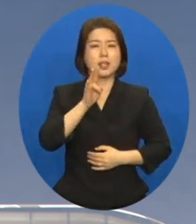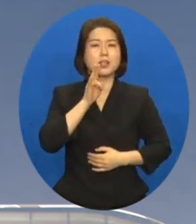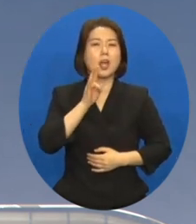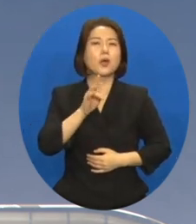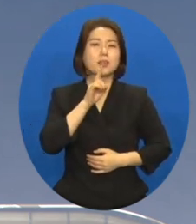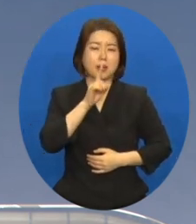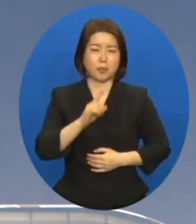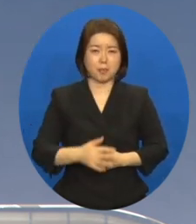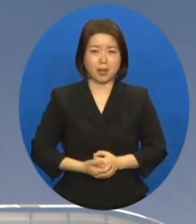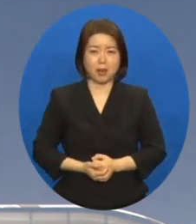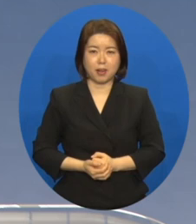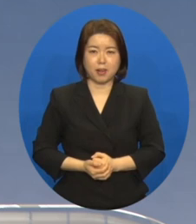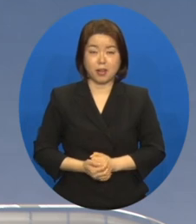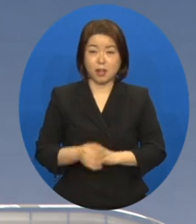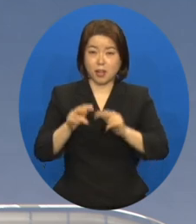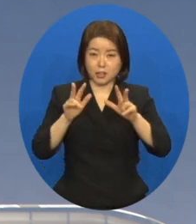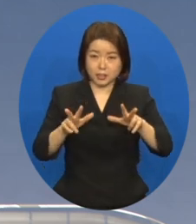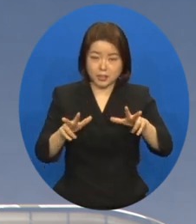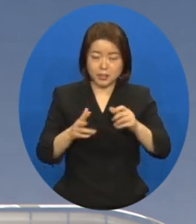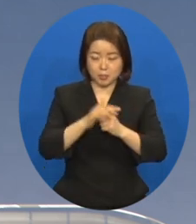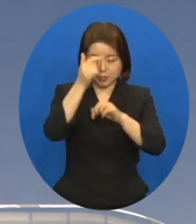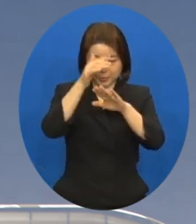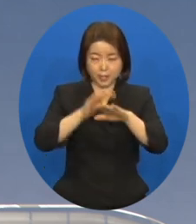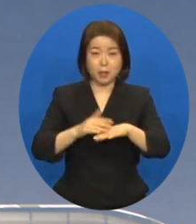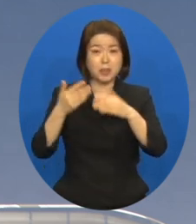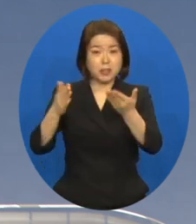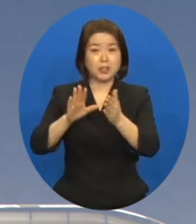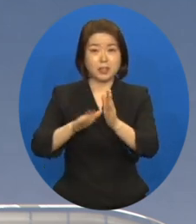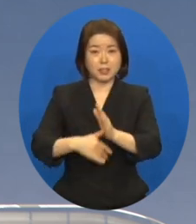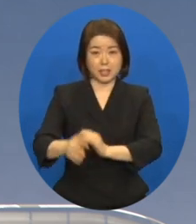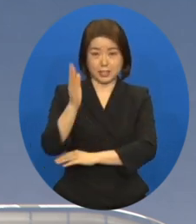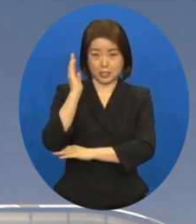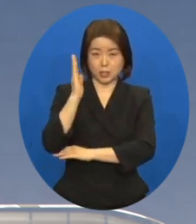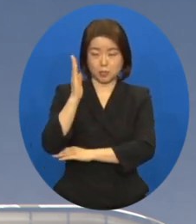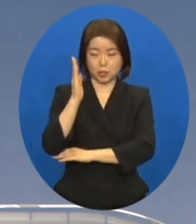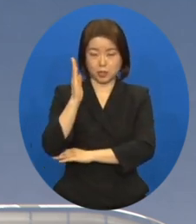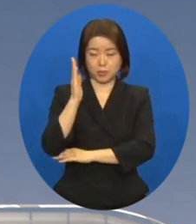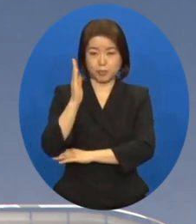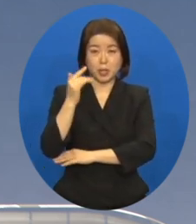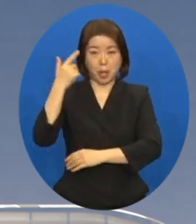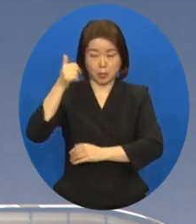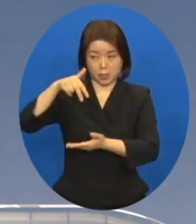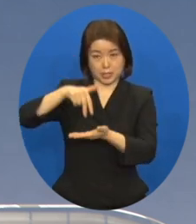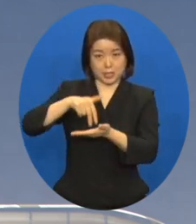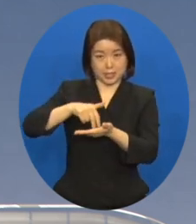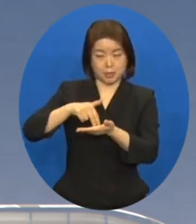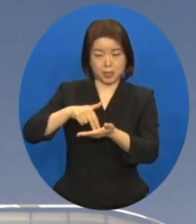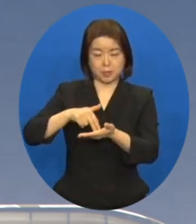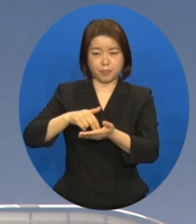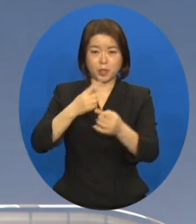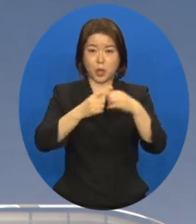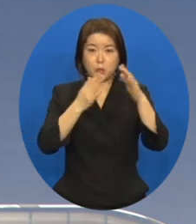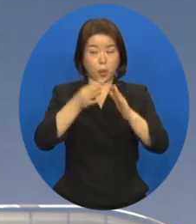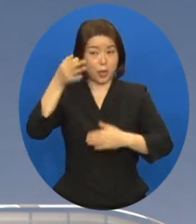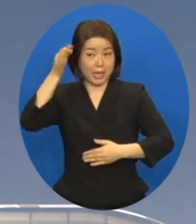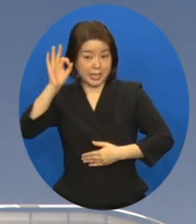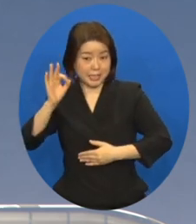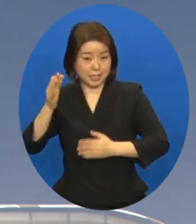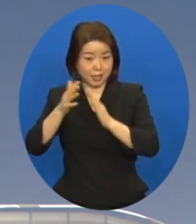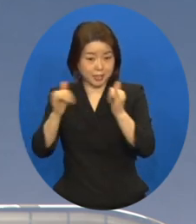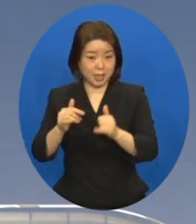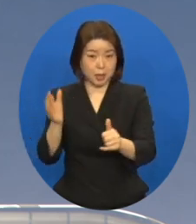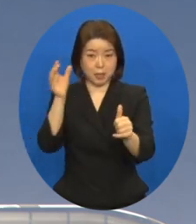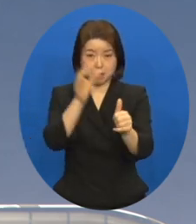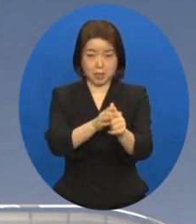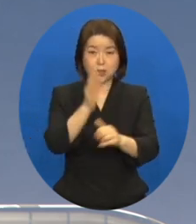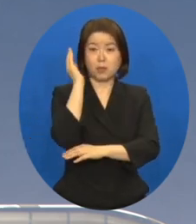한 겁니다. 지금은 예배 때 설교는 이렇게 설교자로 교회가 인정한 사람이 설교를 하는